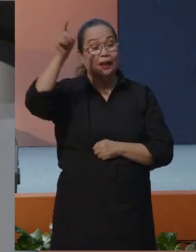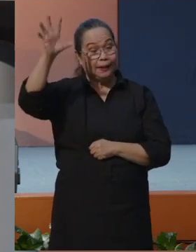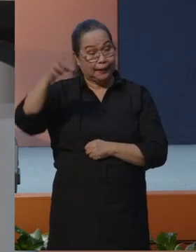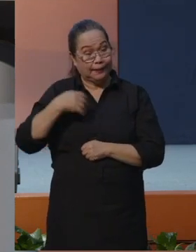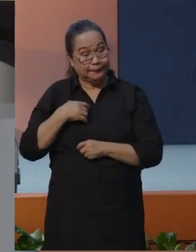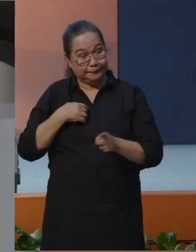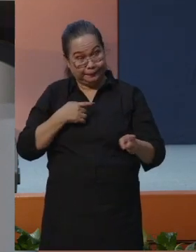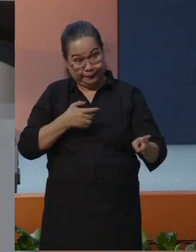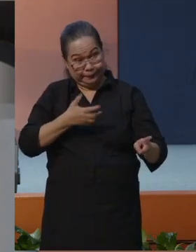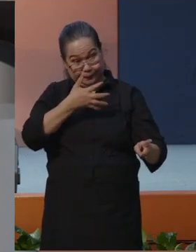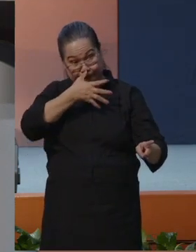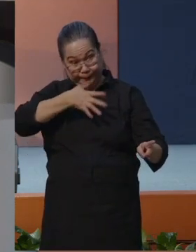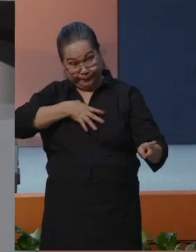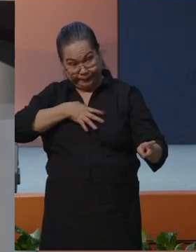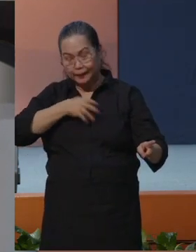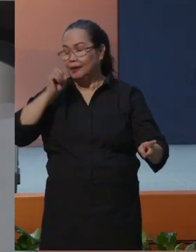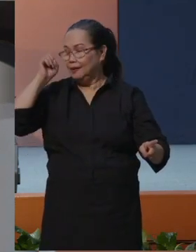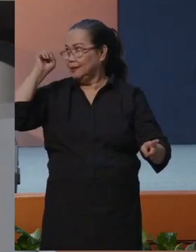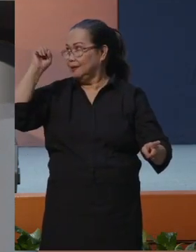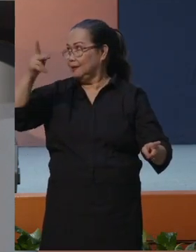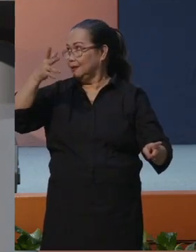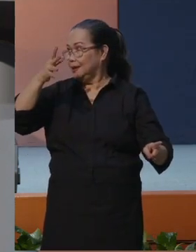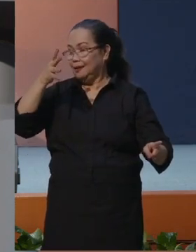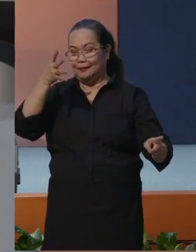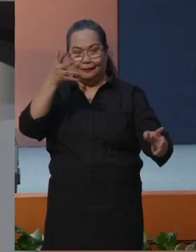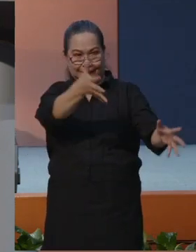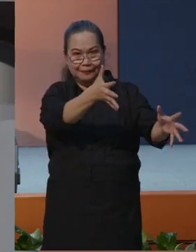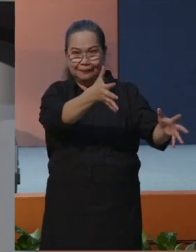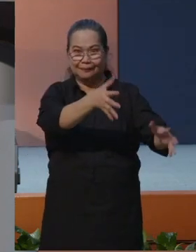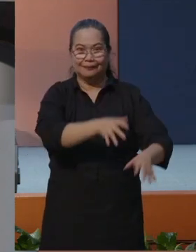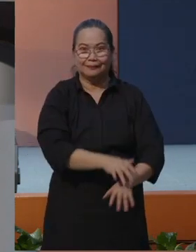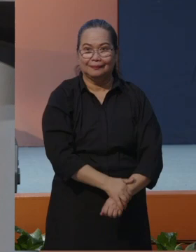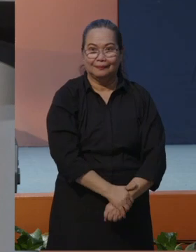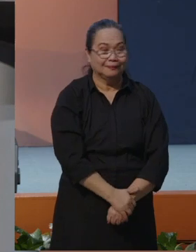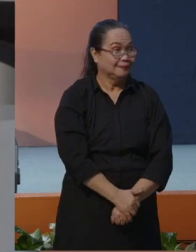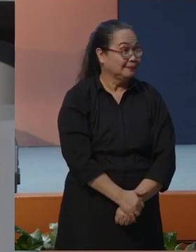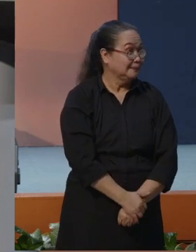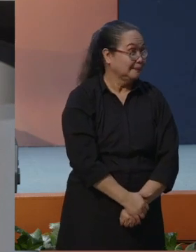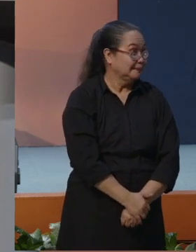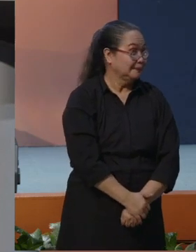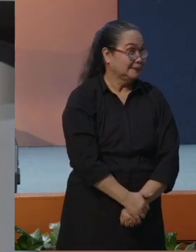niyo, wag. Ganon po ang hardening of hearts.